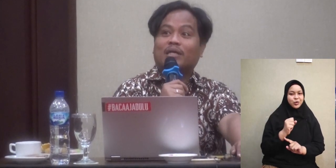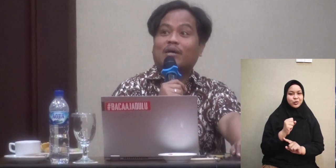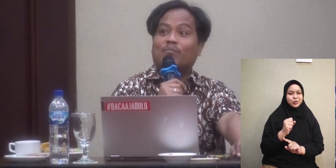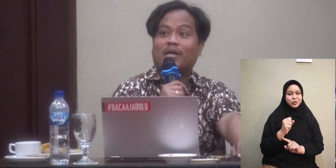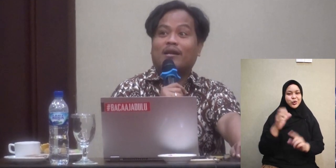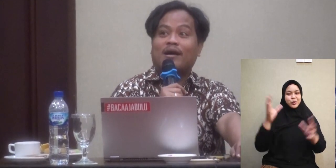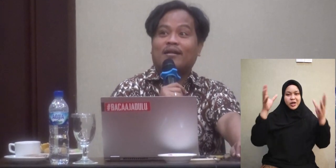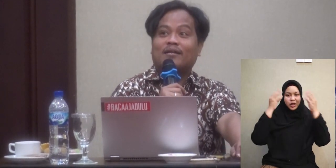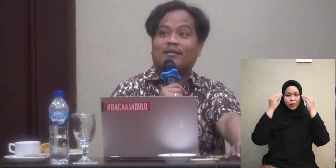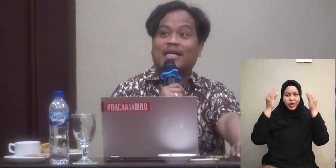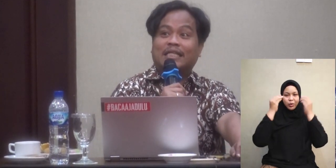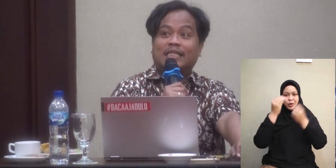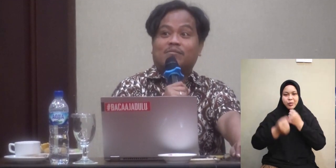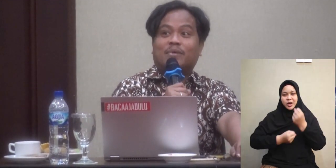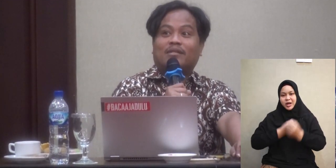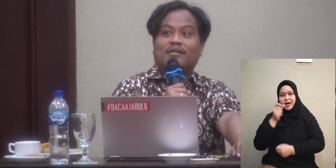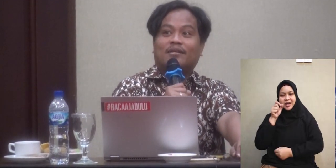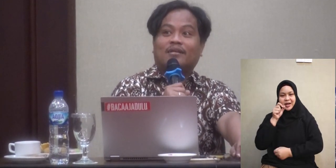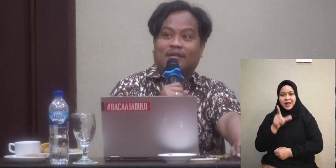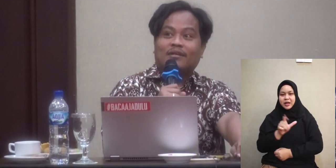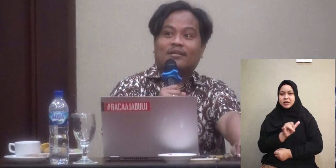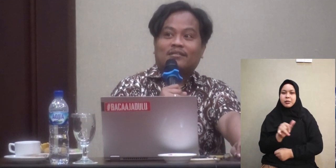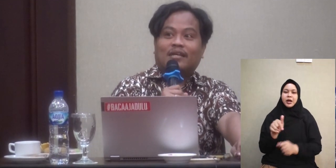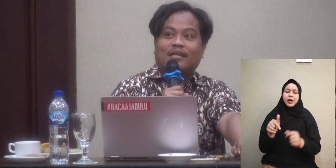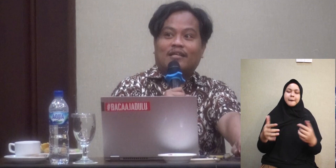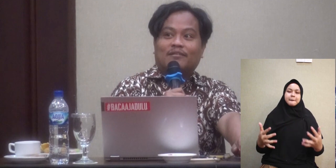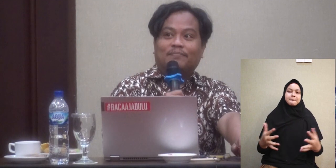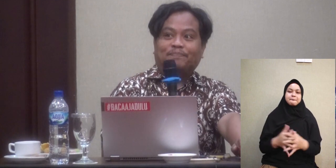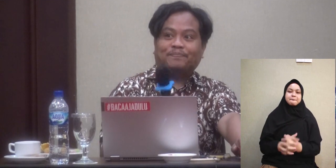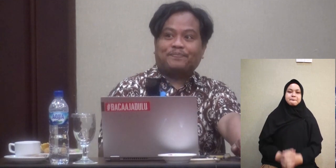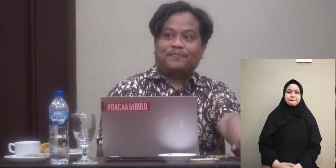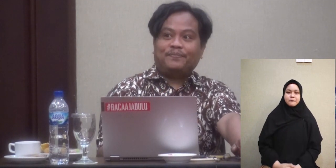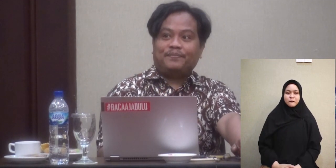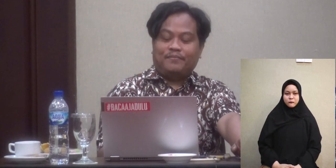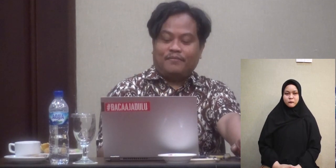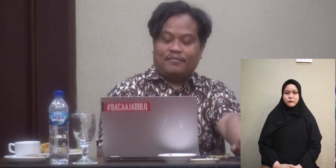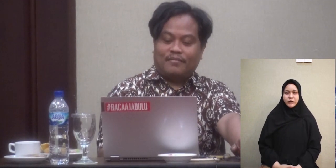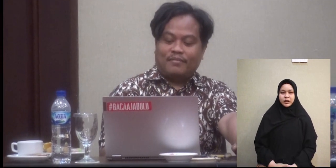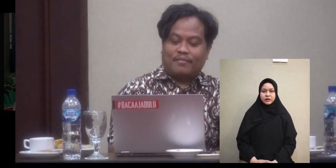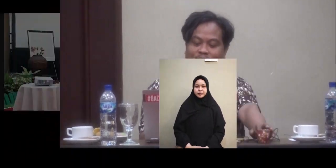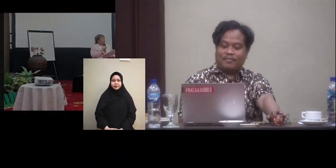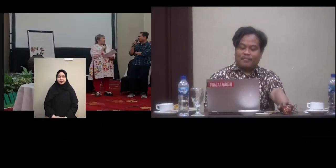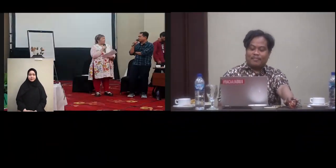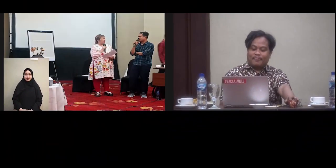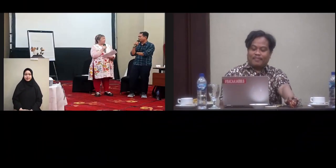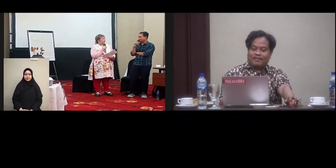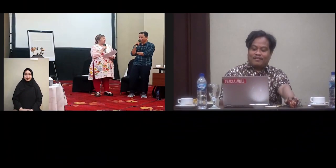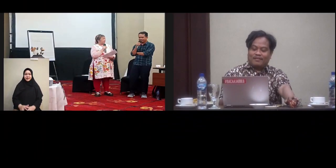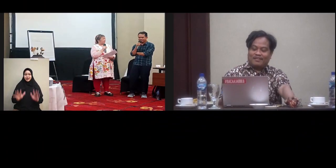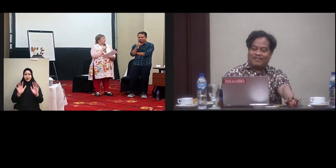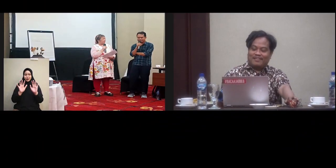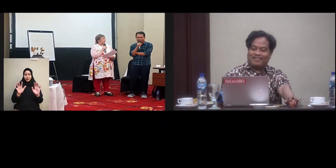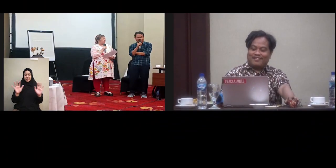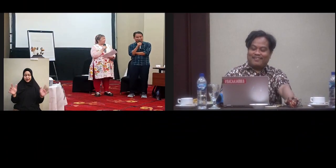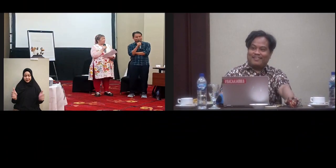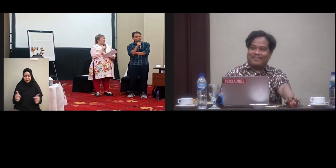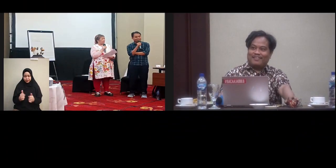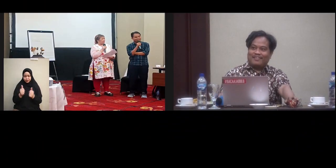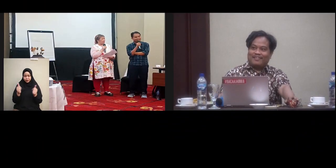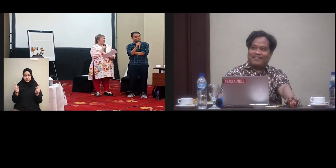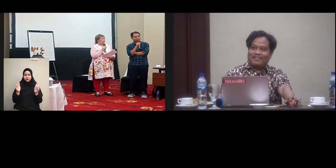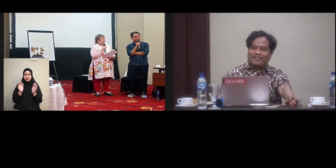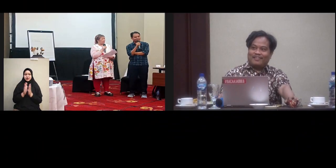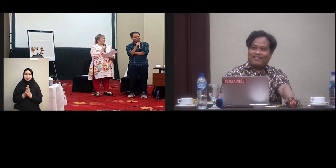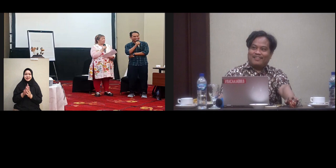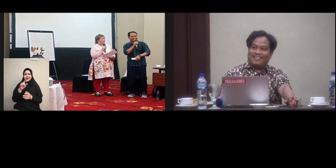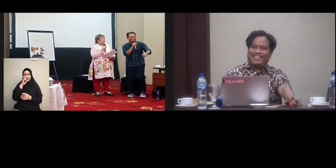pengetahuan pengetahuan pergerakan yang kritis seperti ini saya kira itu luar biasa Mbak Inayah ya jadi masih